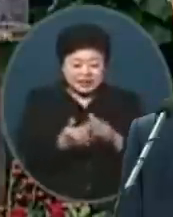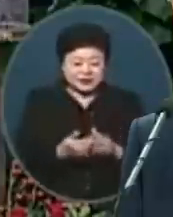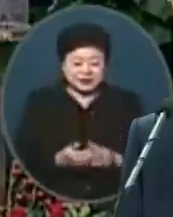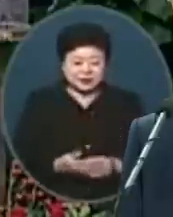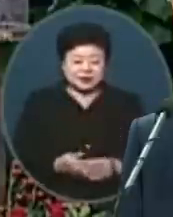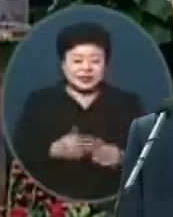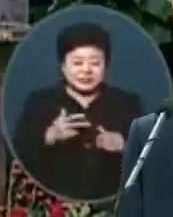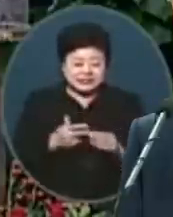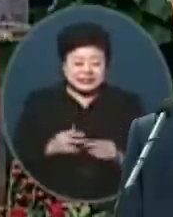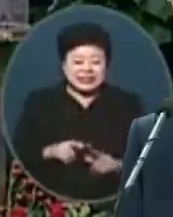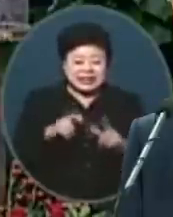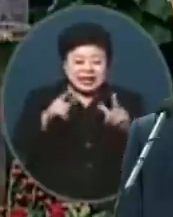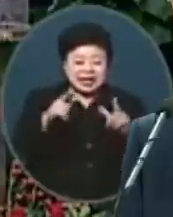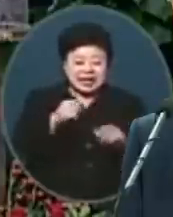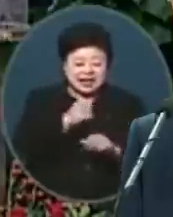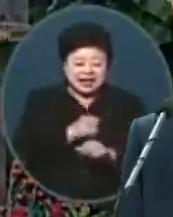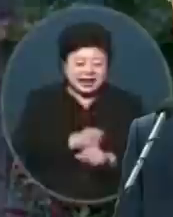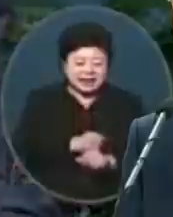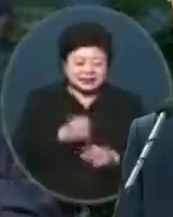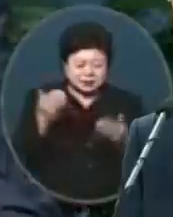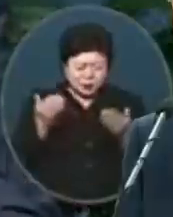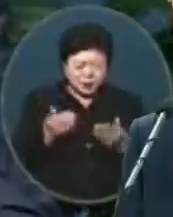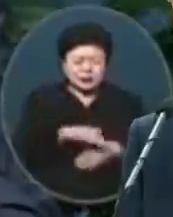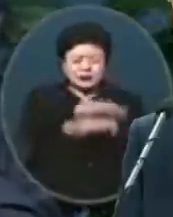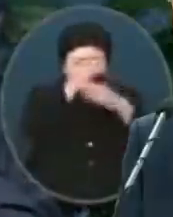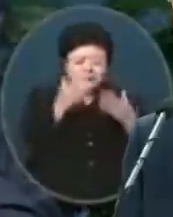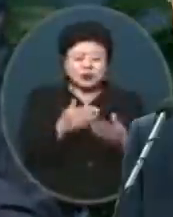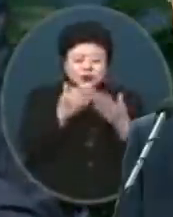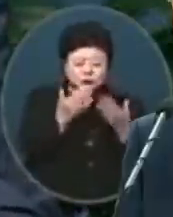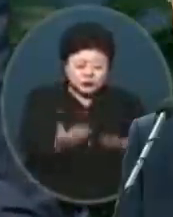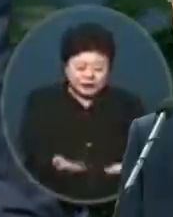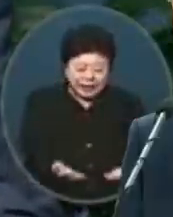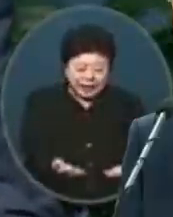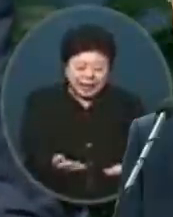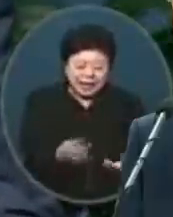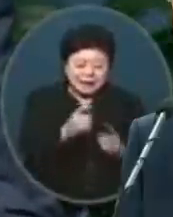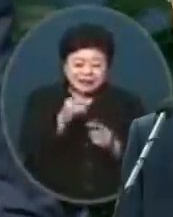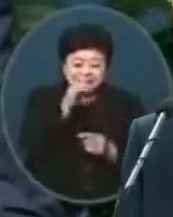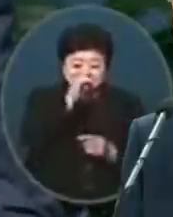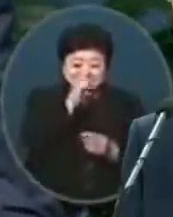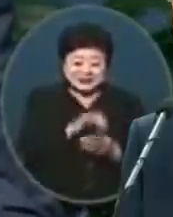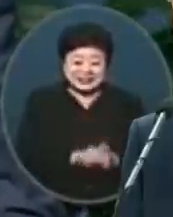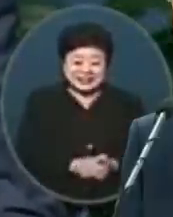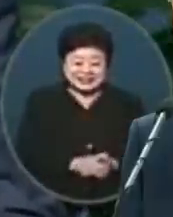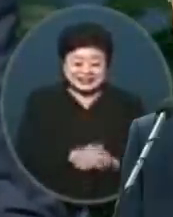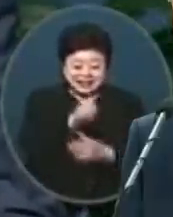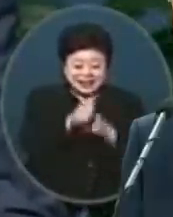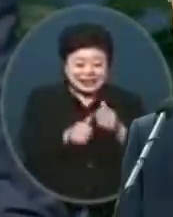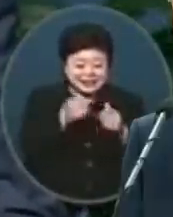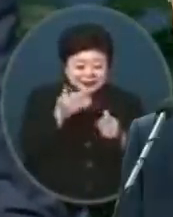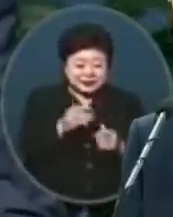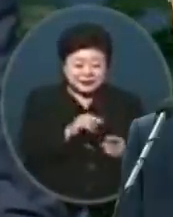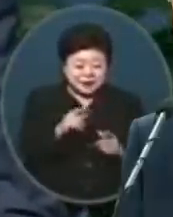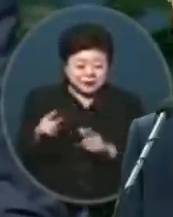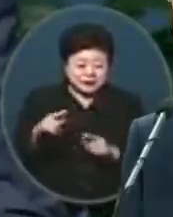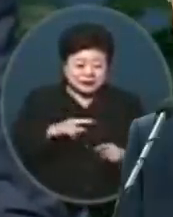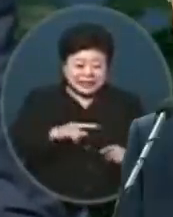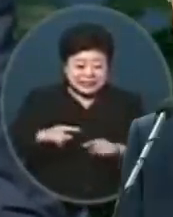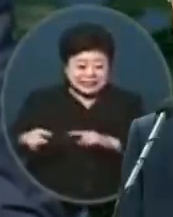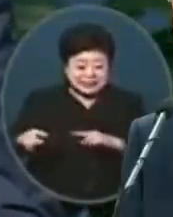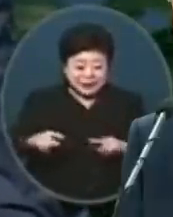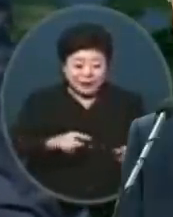제7일에 그가 하던 모든 일을 쉬셨다고 말씀하고 있습니다. 하나님께서는 만물을 다